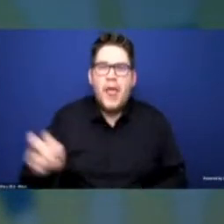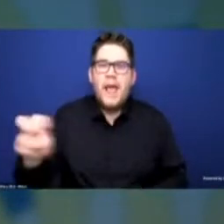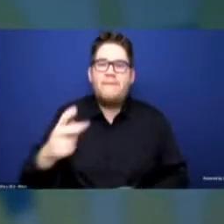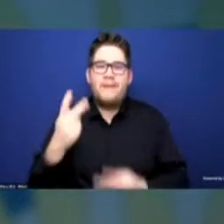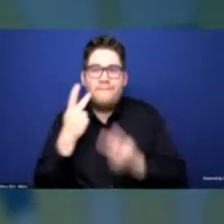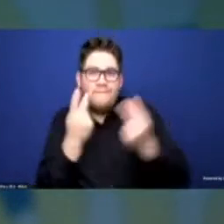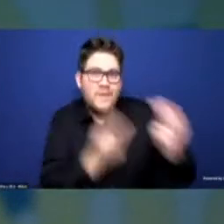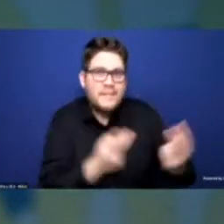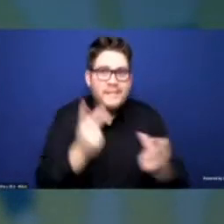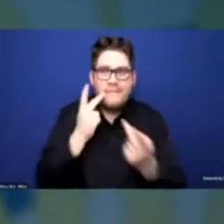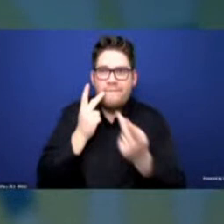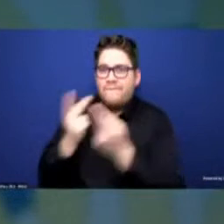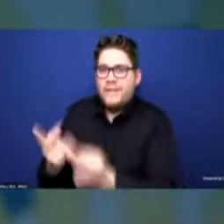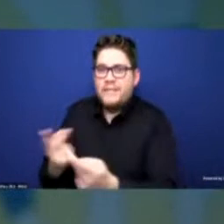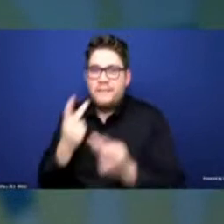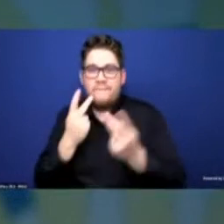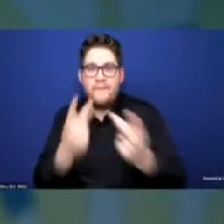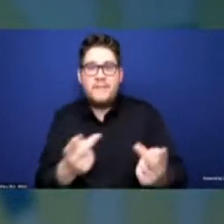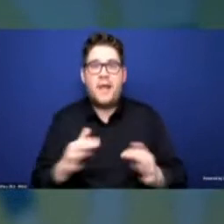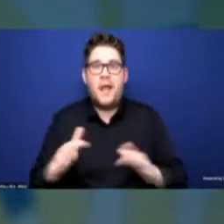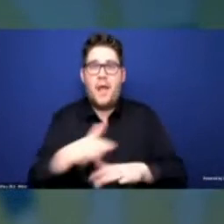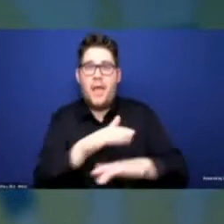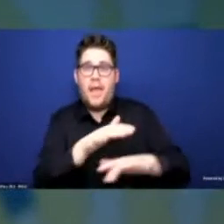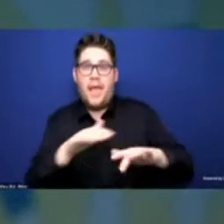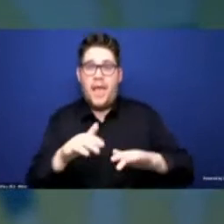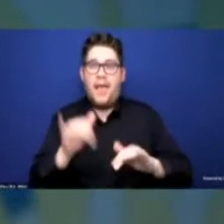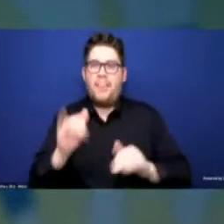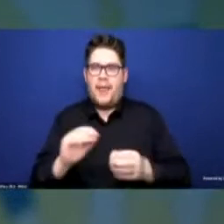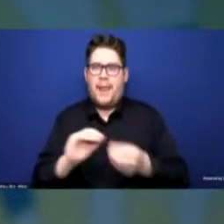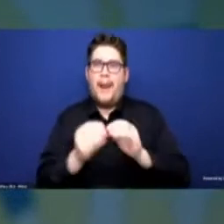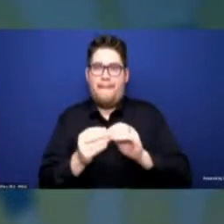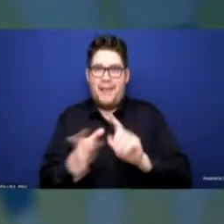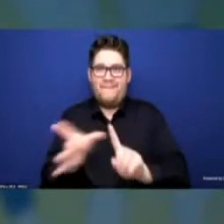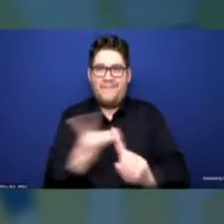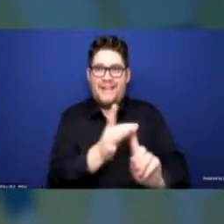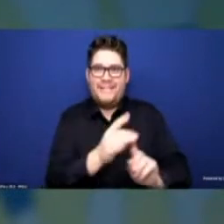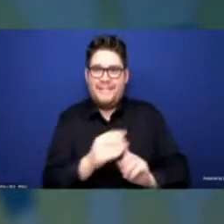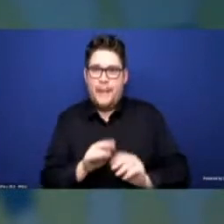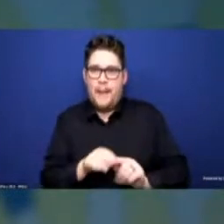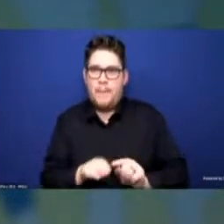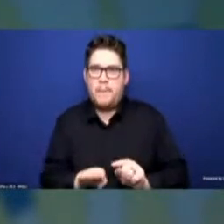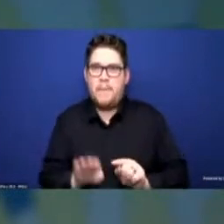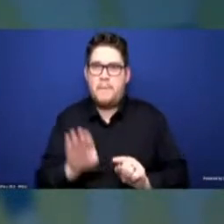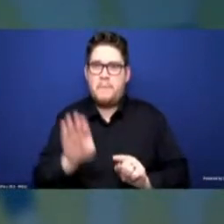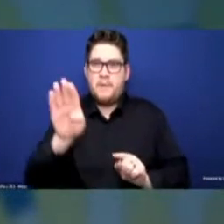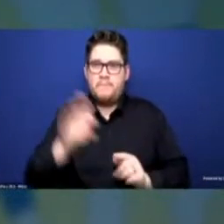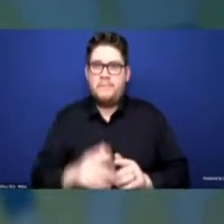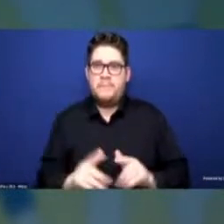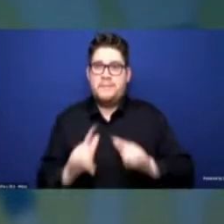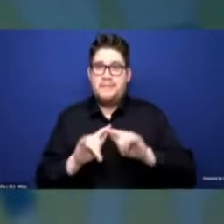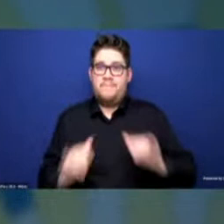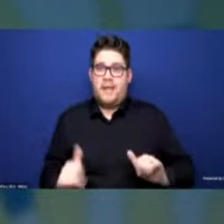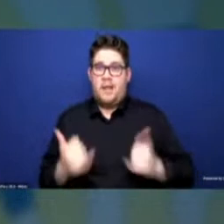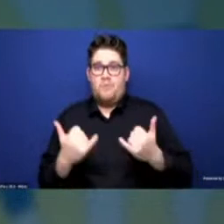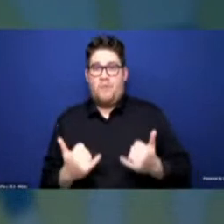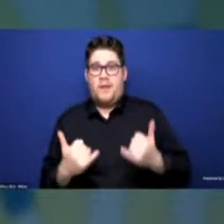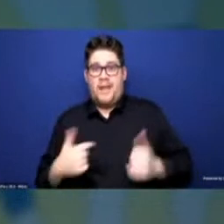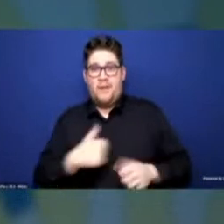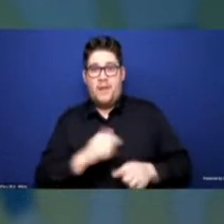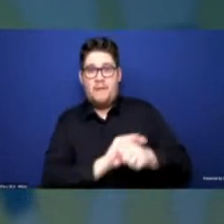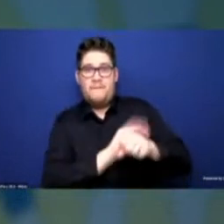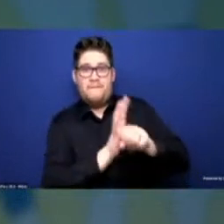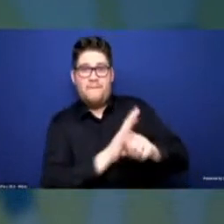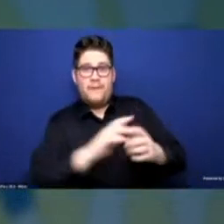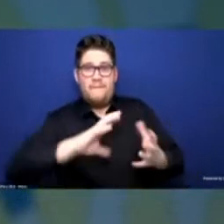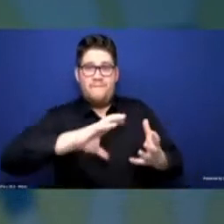蓝颜 higher 色的是这 transmissible 个 variants of the virus 住 circulating 院 in 的 communities 绿 to 颜 a 色的 dramatic 是新增 increase. 数字 We 每 are 天新增 starting